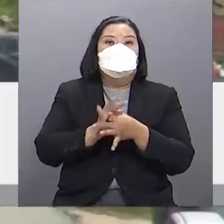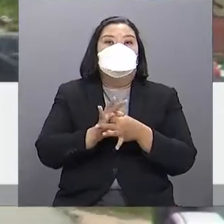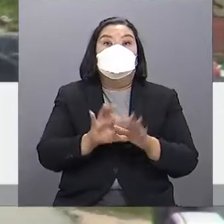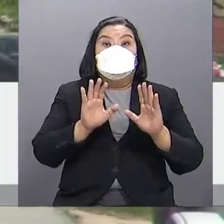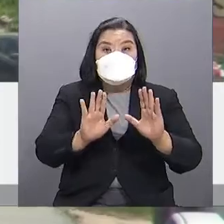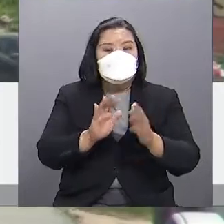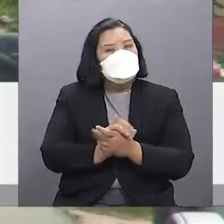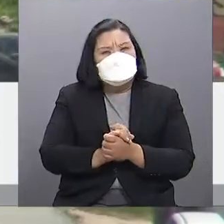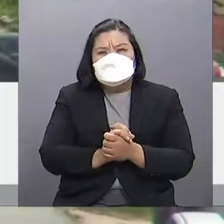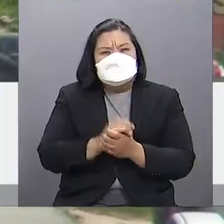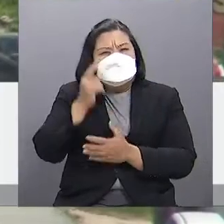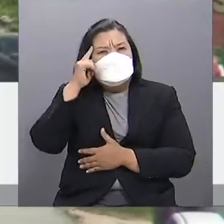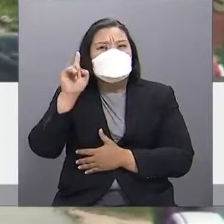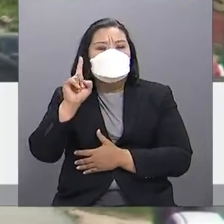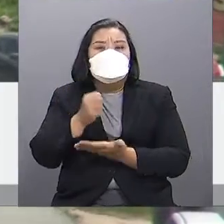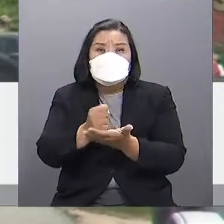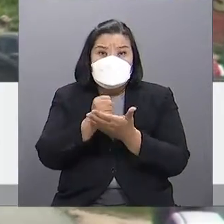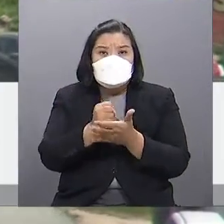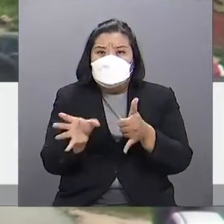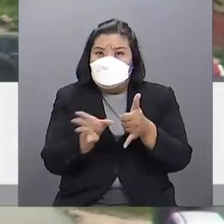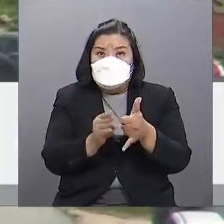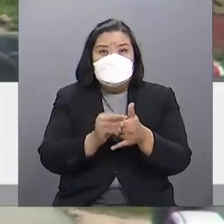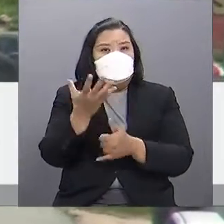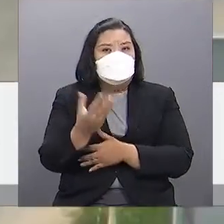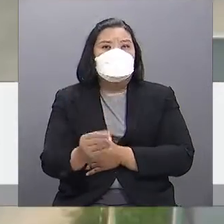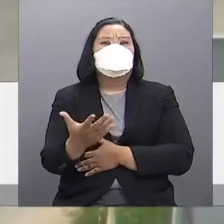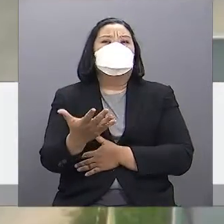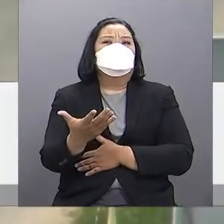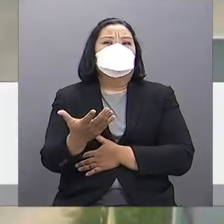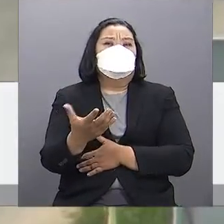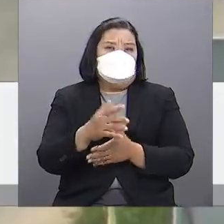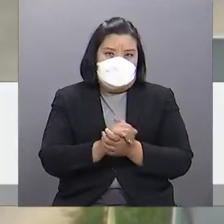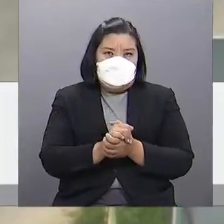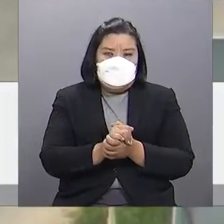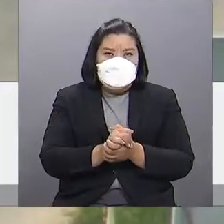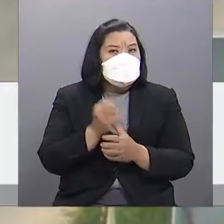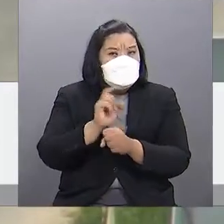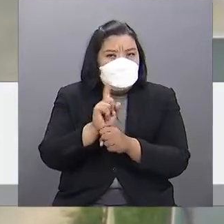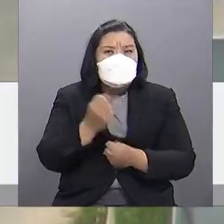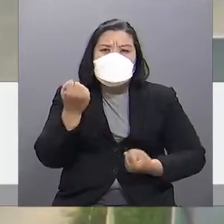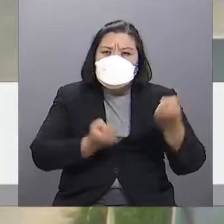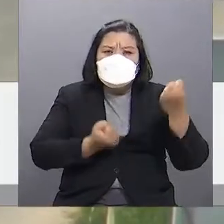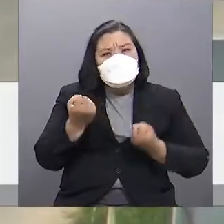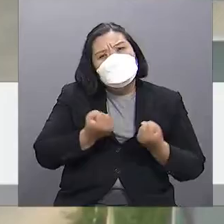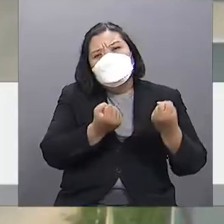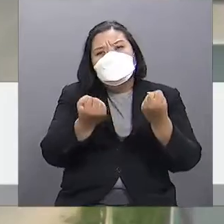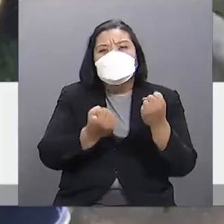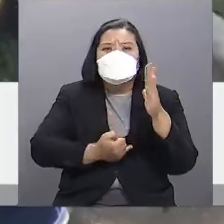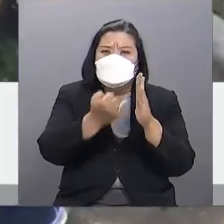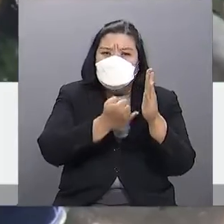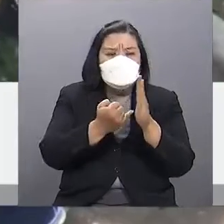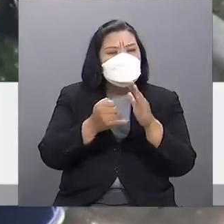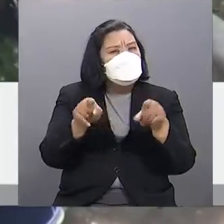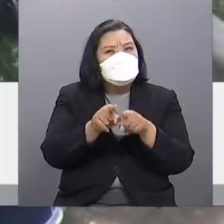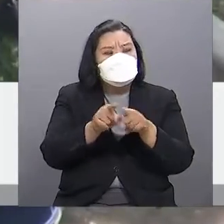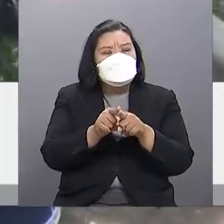ให้จำนวนผู้ป่วยผู้ติดเชื้อนั้นลดน้อยลงการขับขี่ยวดยานยังคงเป็นไปเหมือนกับช่วงก่อนหน้านี้ค่ะมีเพียง